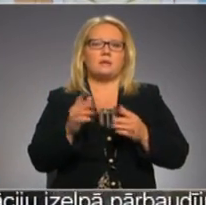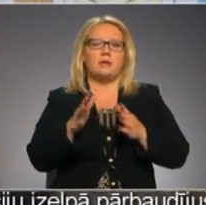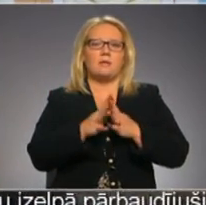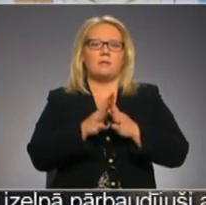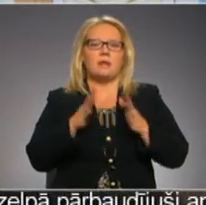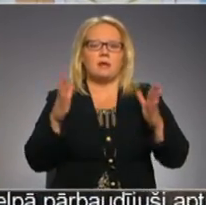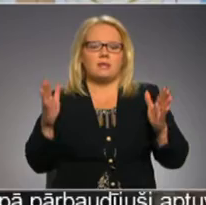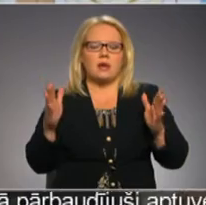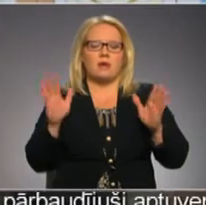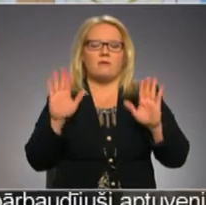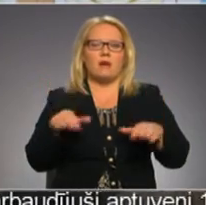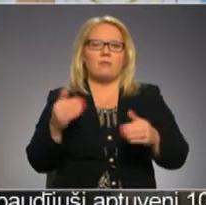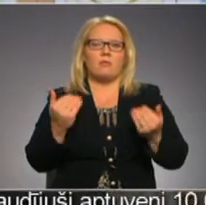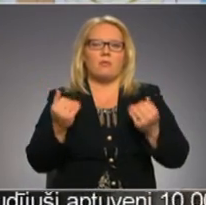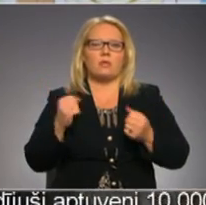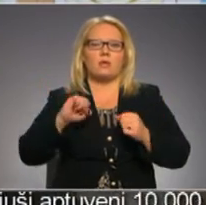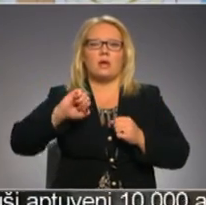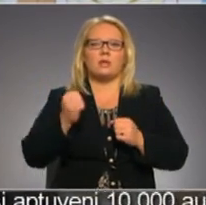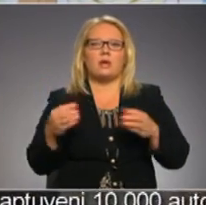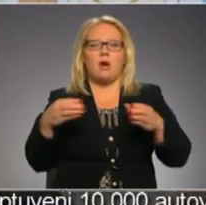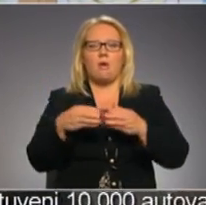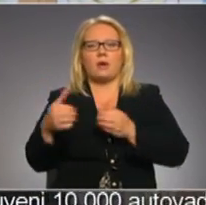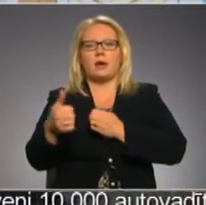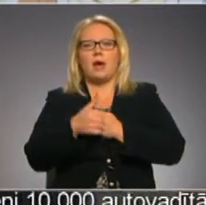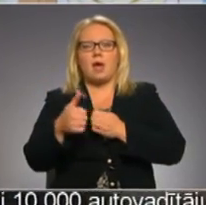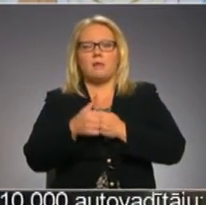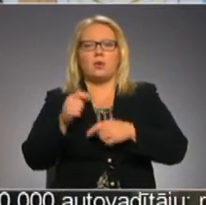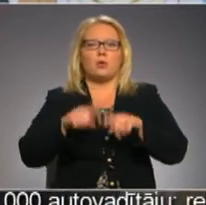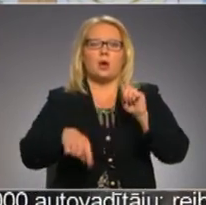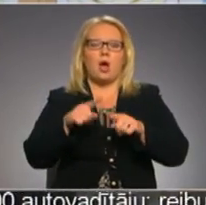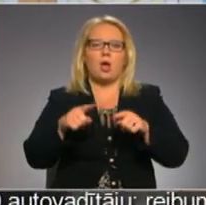varbūt draugu, kaimiņu, radu lokā.